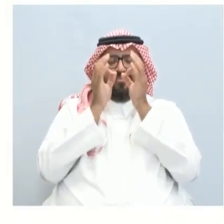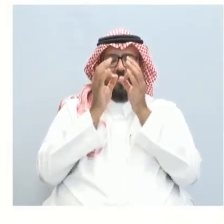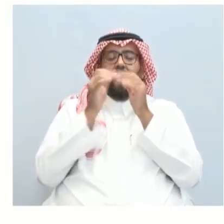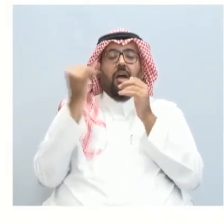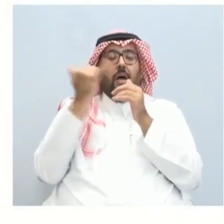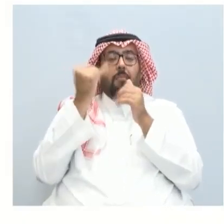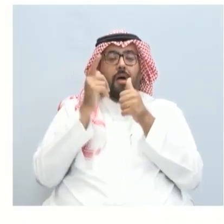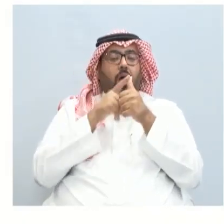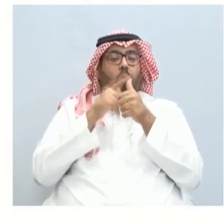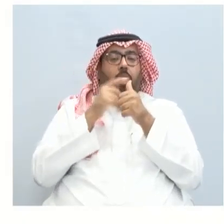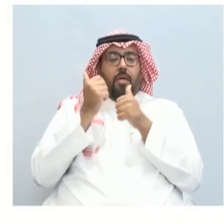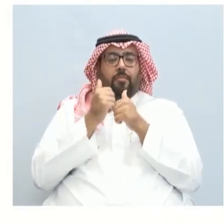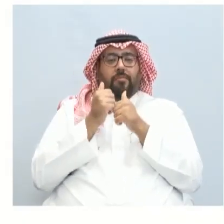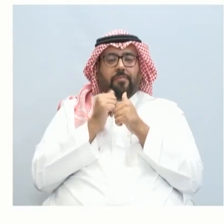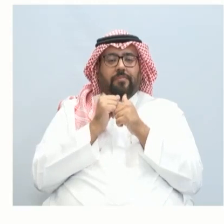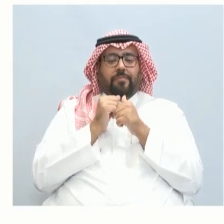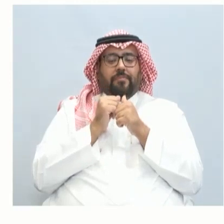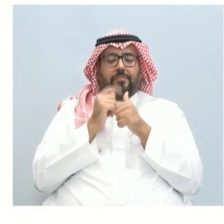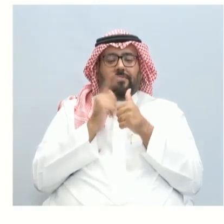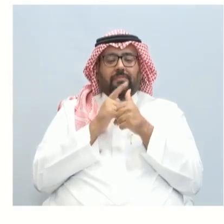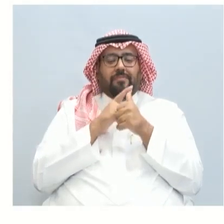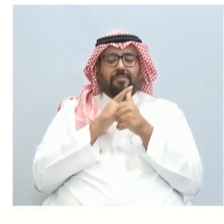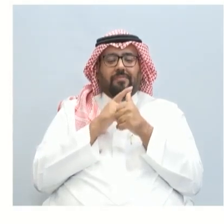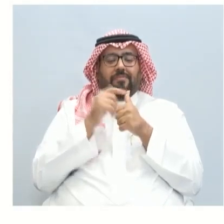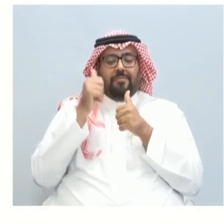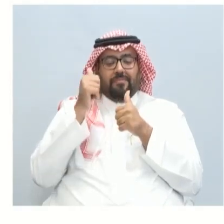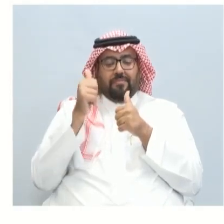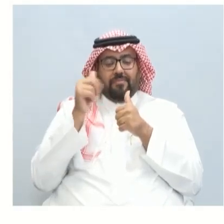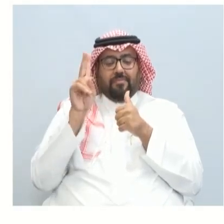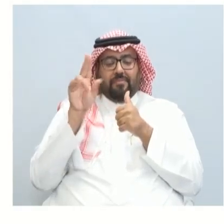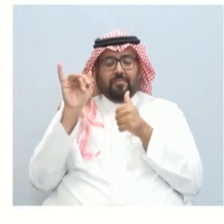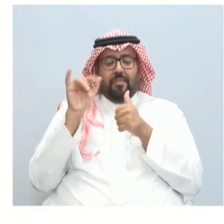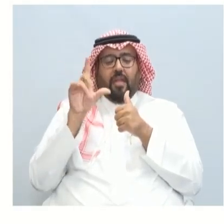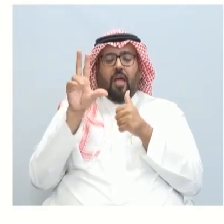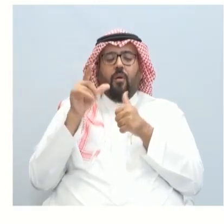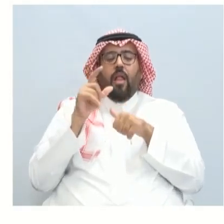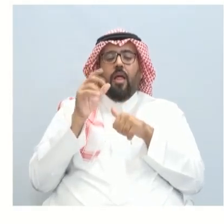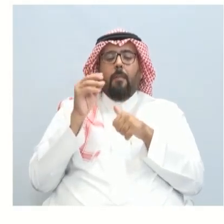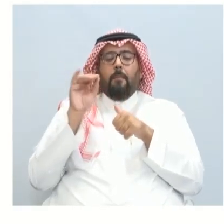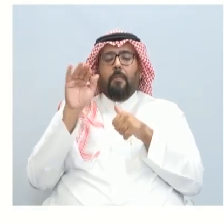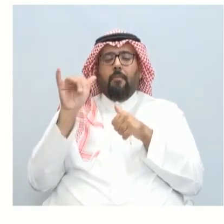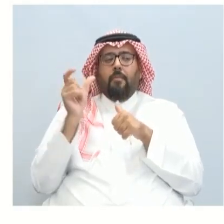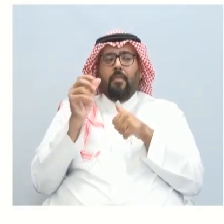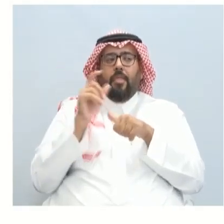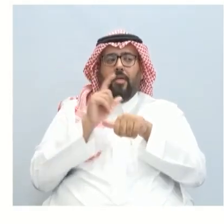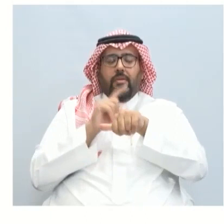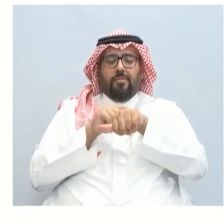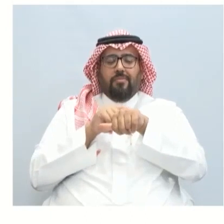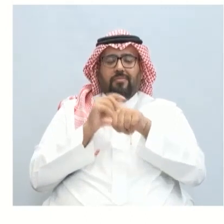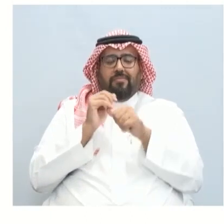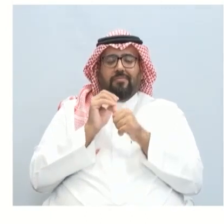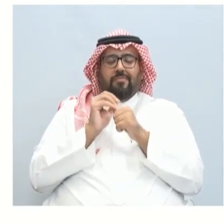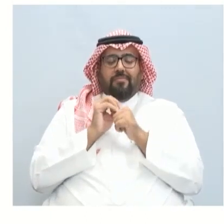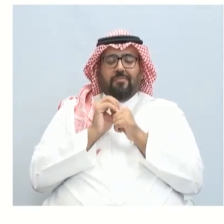اولوياتنا اولاها احسنتم تحديد الاولويات من حيث الزمن